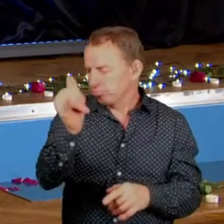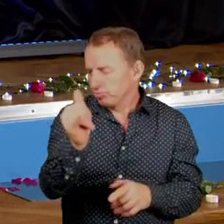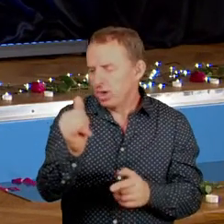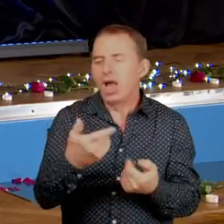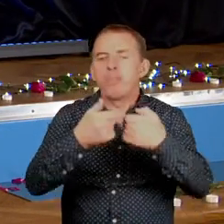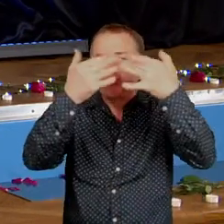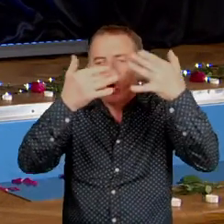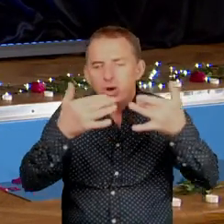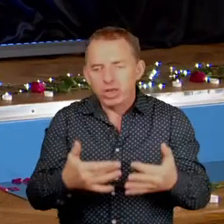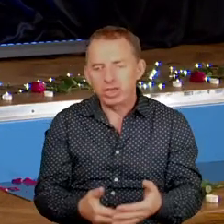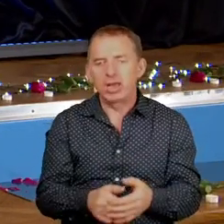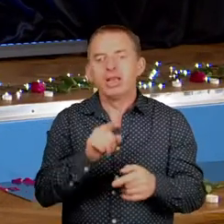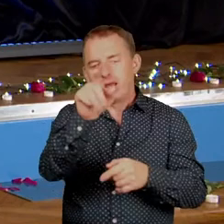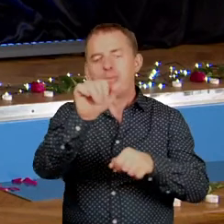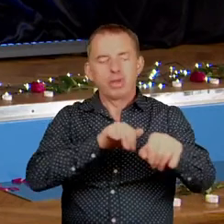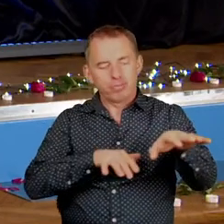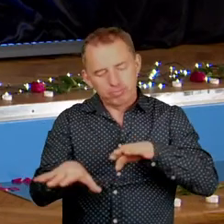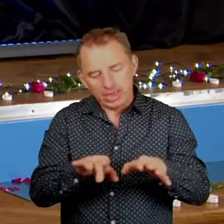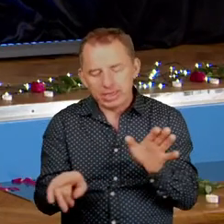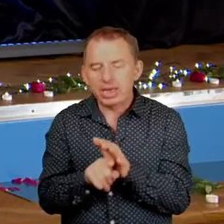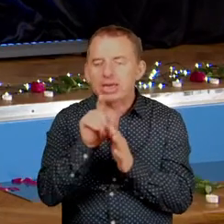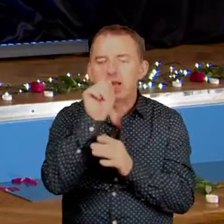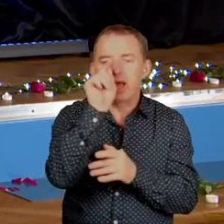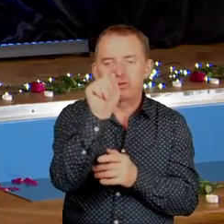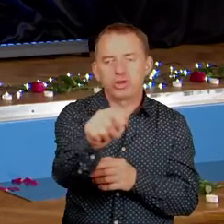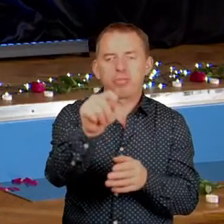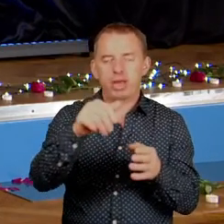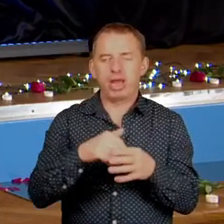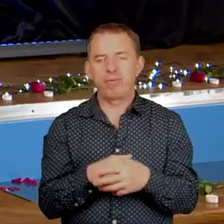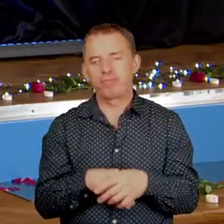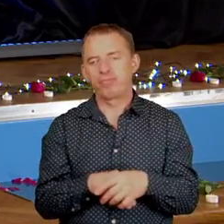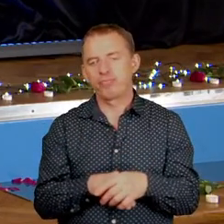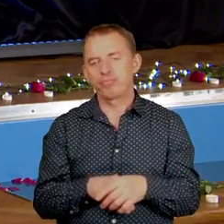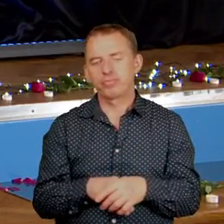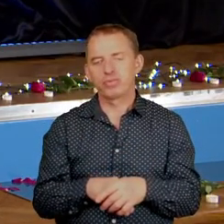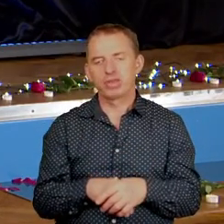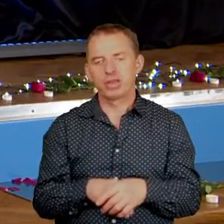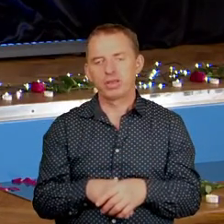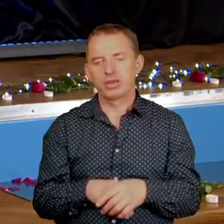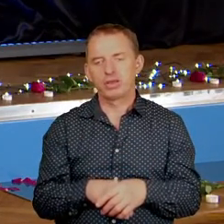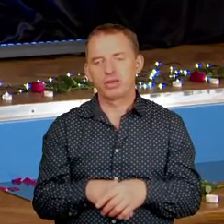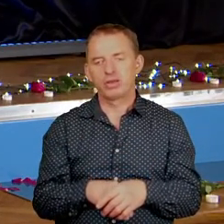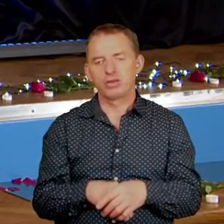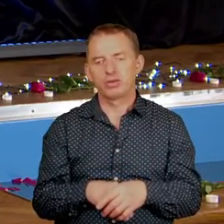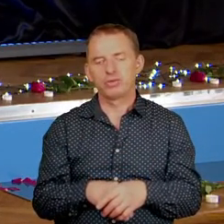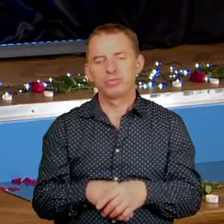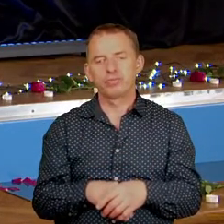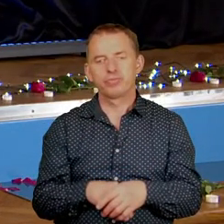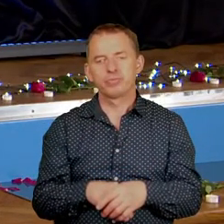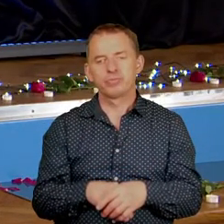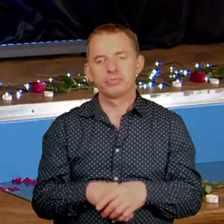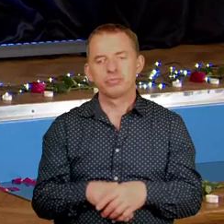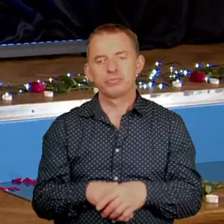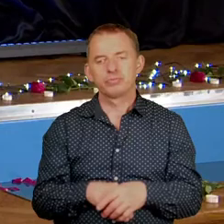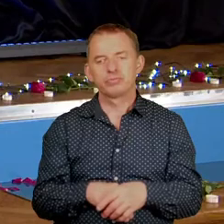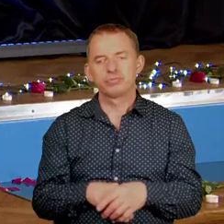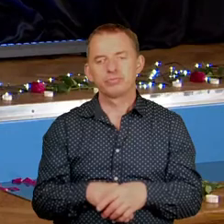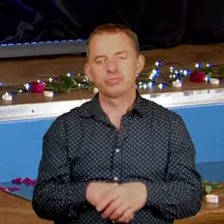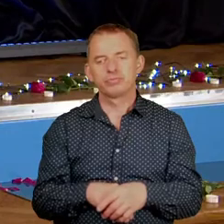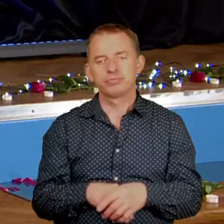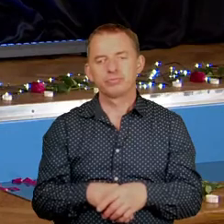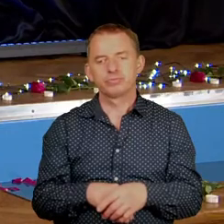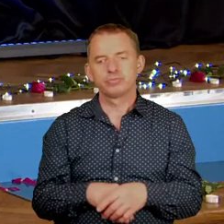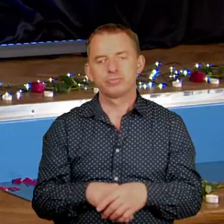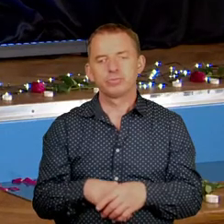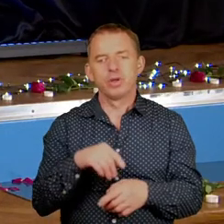for you. Tam jest miejsce dla ciebie. There are 10,000 times 10,000 heavenly beings that gather around God's throne. Tam